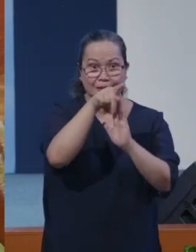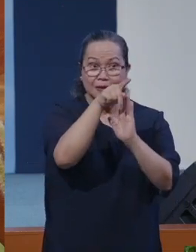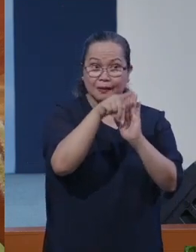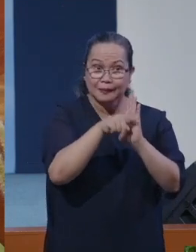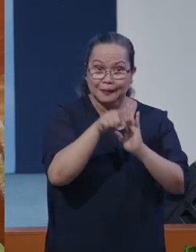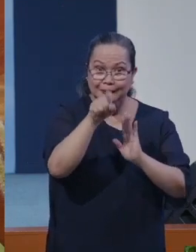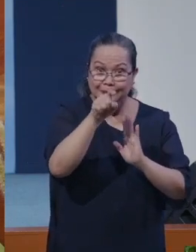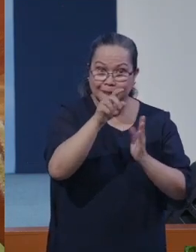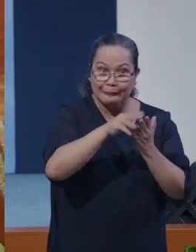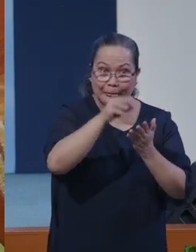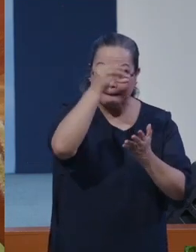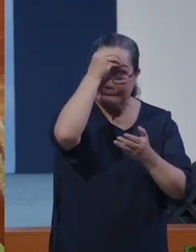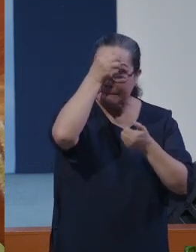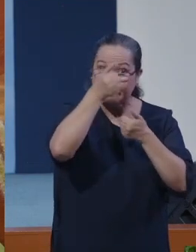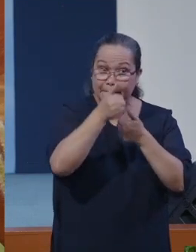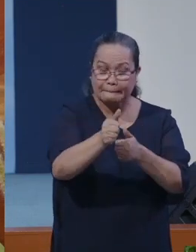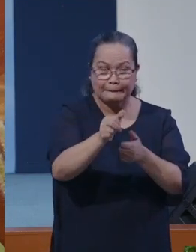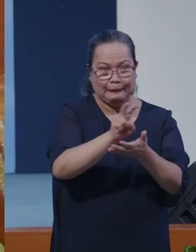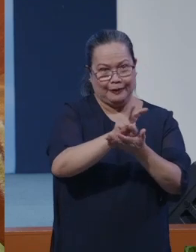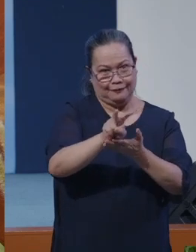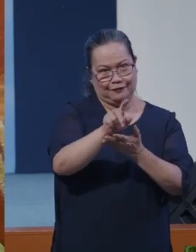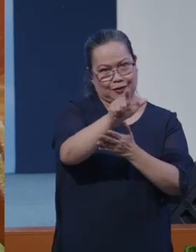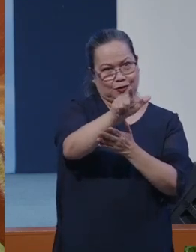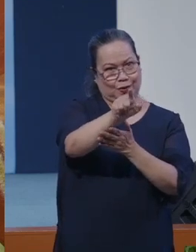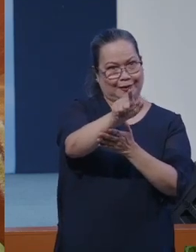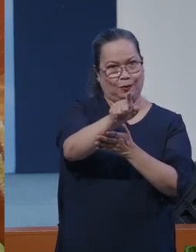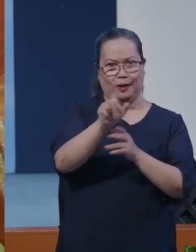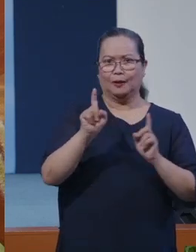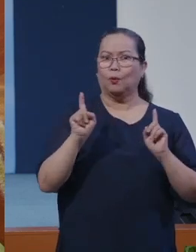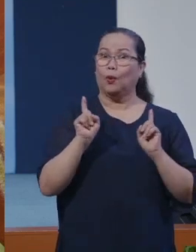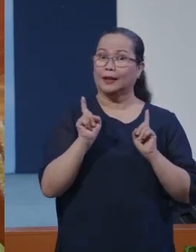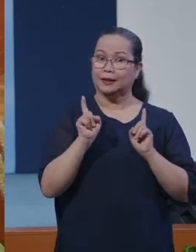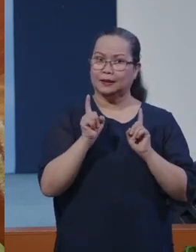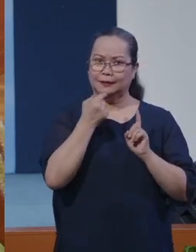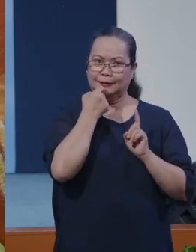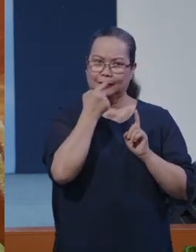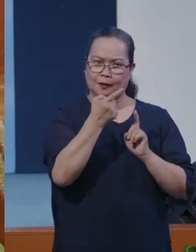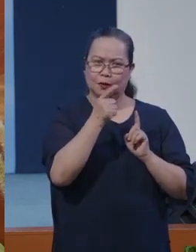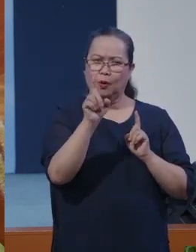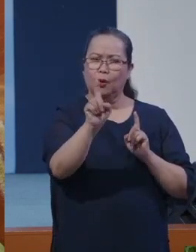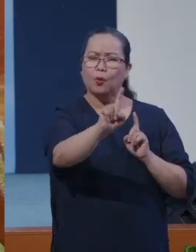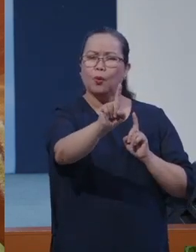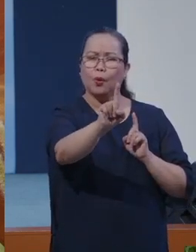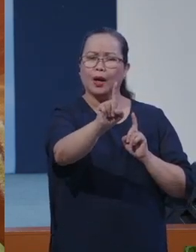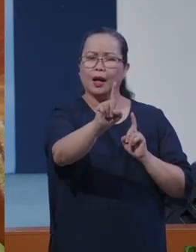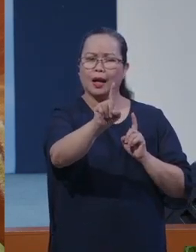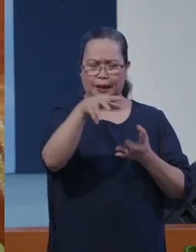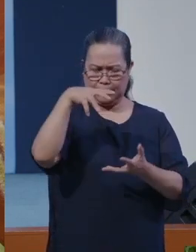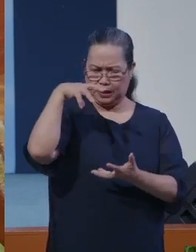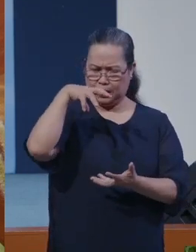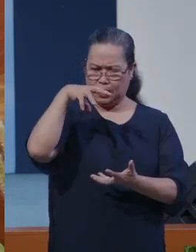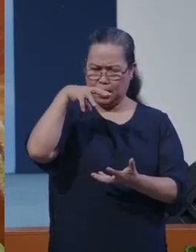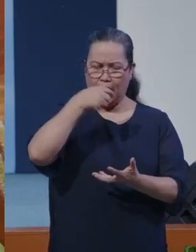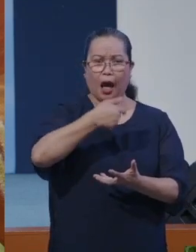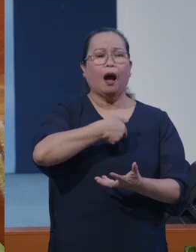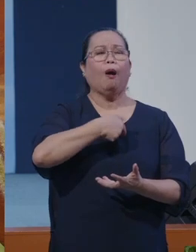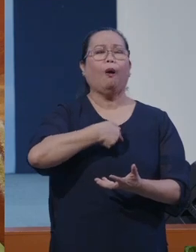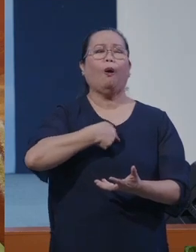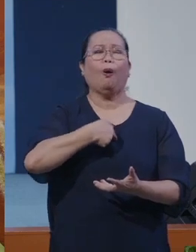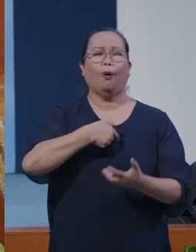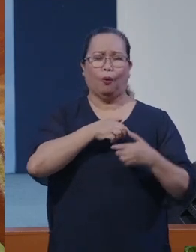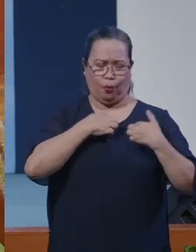kailangan natin sinusunod, yung nasa verse 21. Ang sabi doon, for where your treasure is, there your heart will